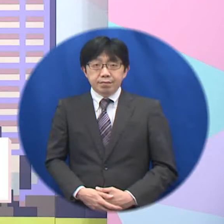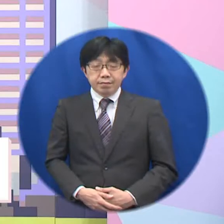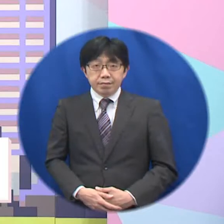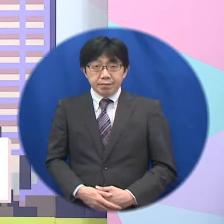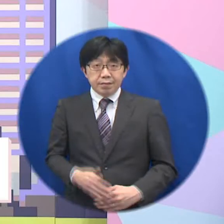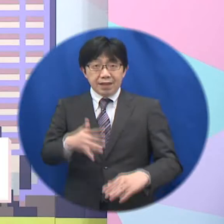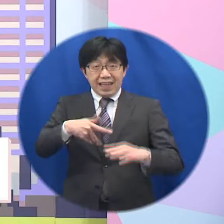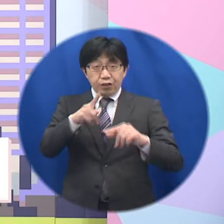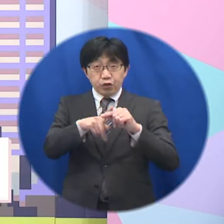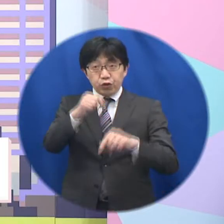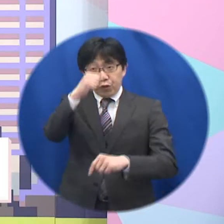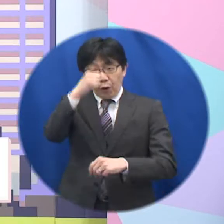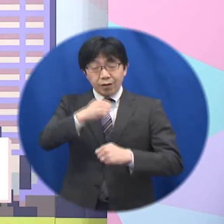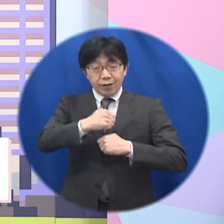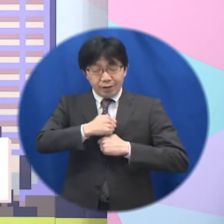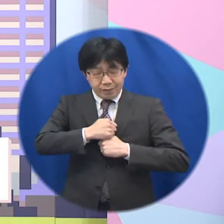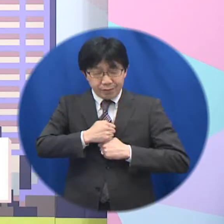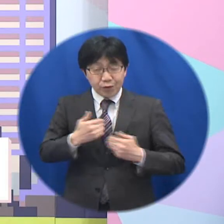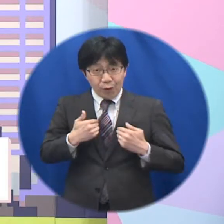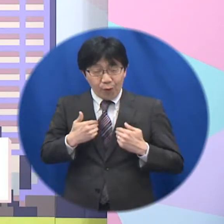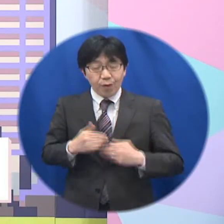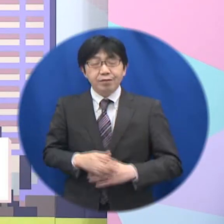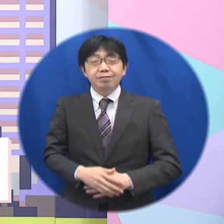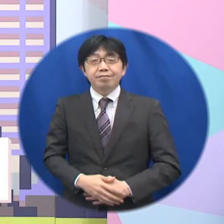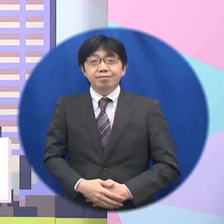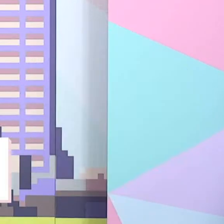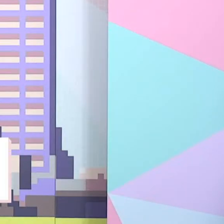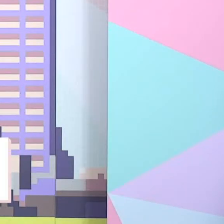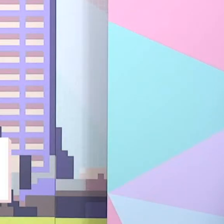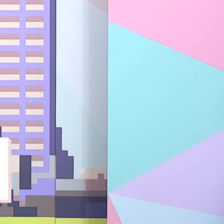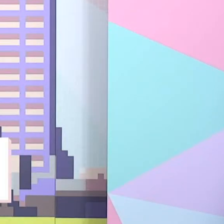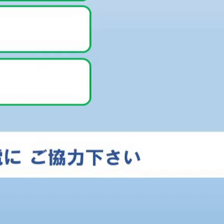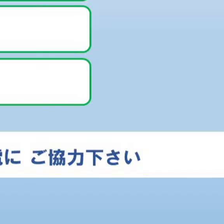熱中症に気をつけましょう。